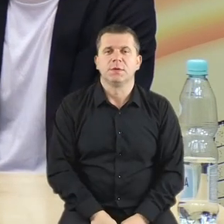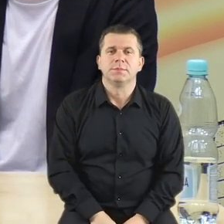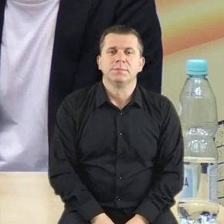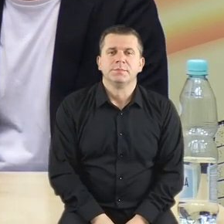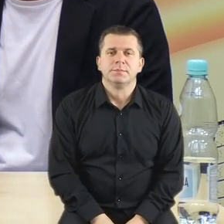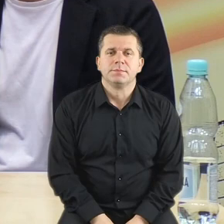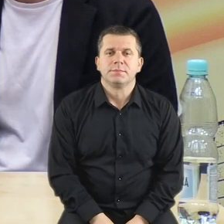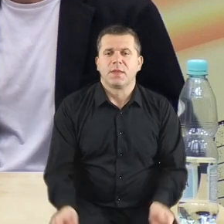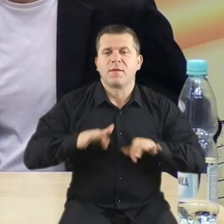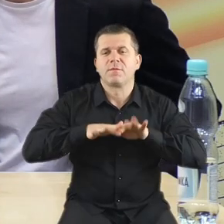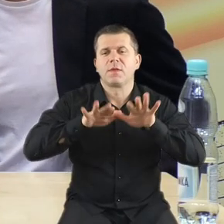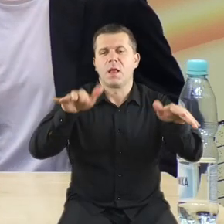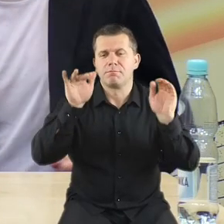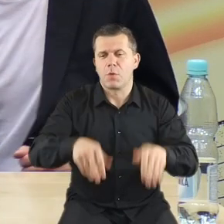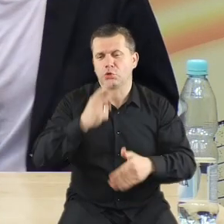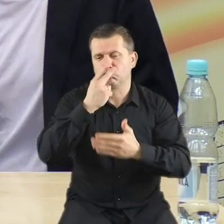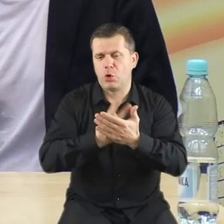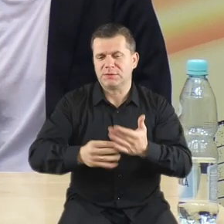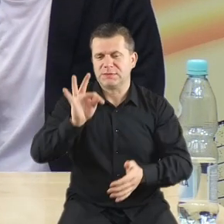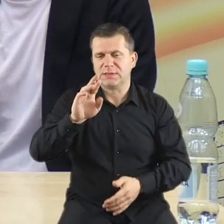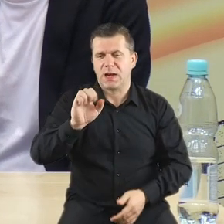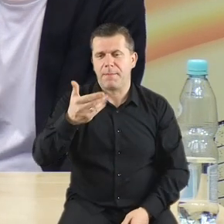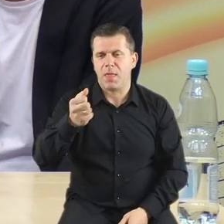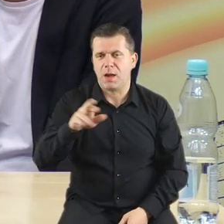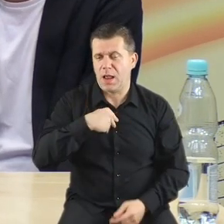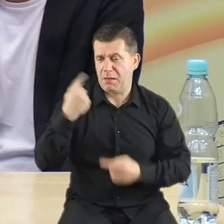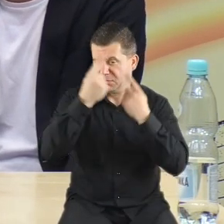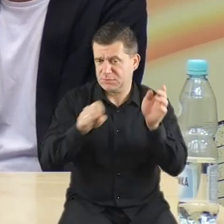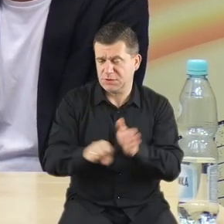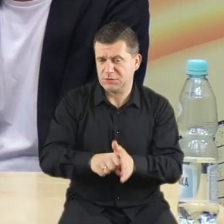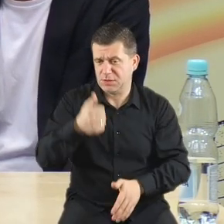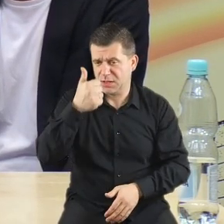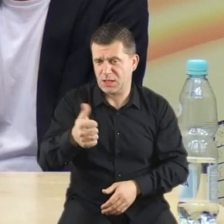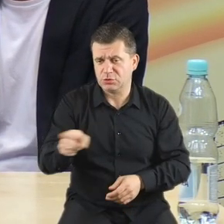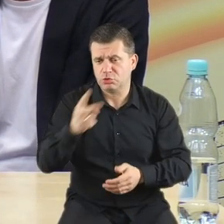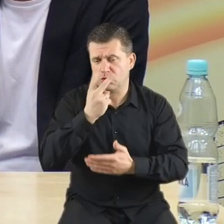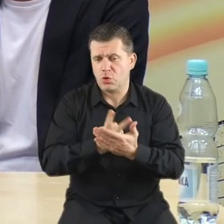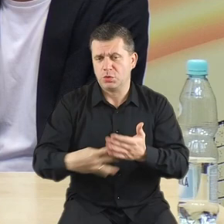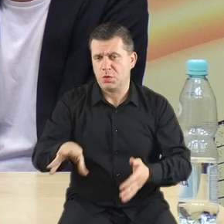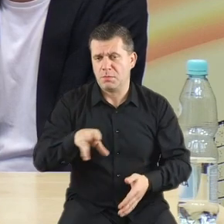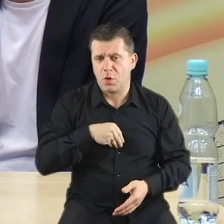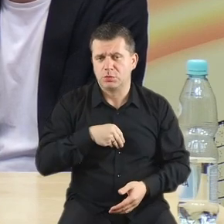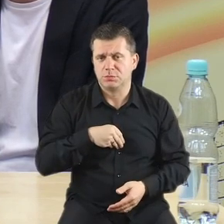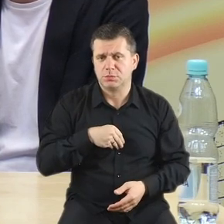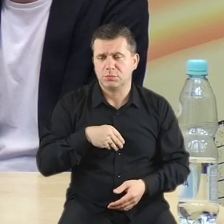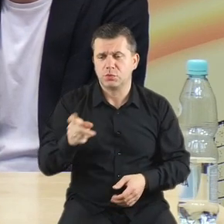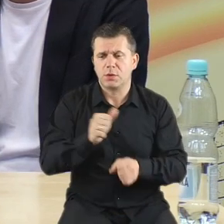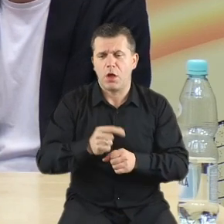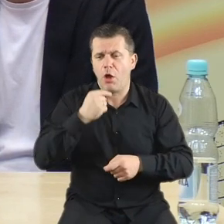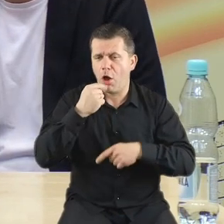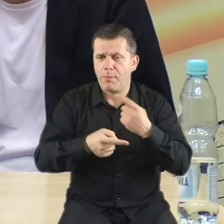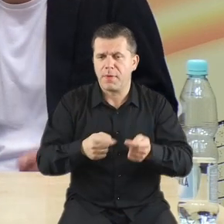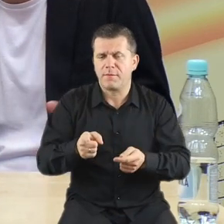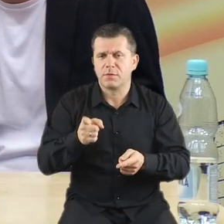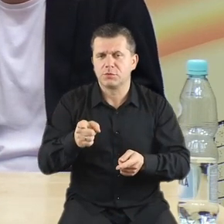Oczywiście wiele może być odczytań Stramera. Ja też, wydaje mi się, że też jednym ze takich odczytań to może być po prostu, że jest to opowieść uwikłana,